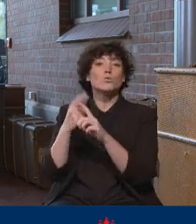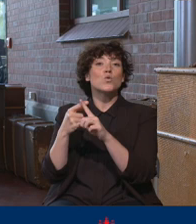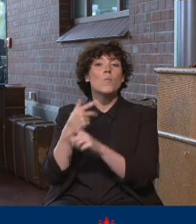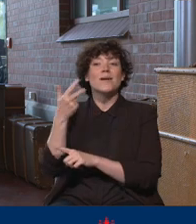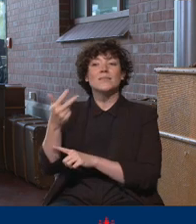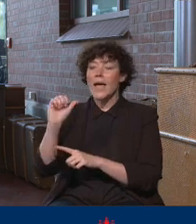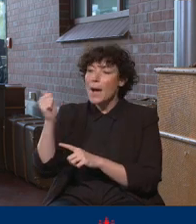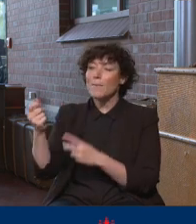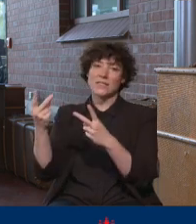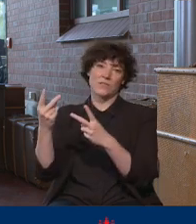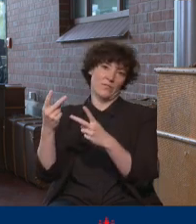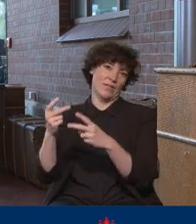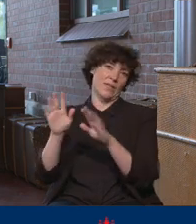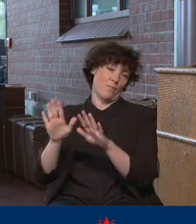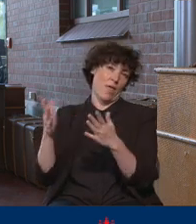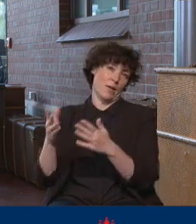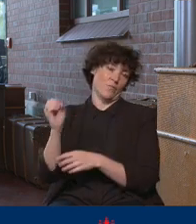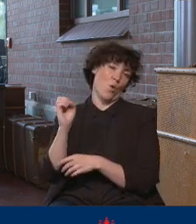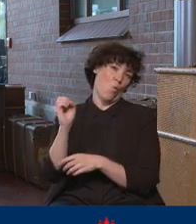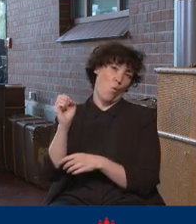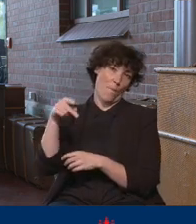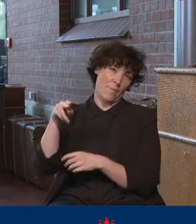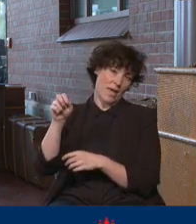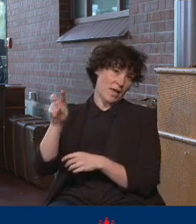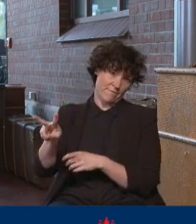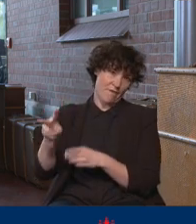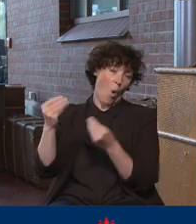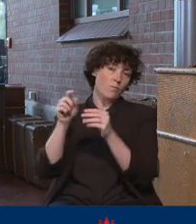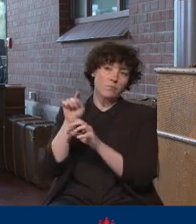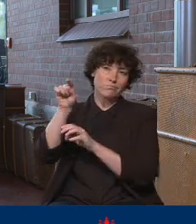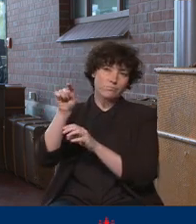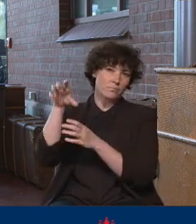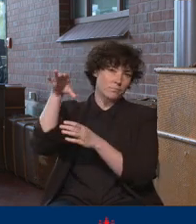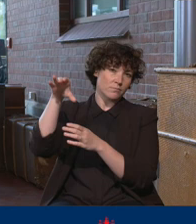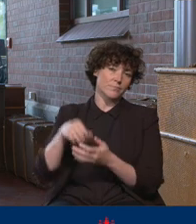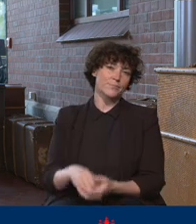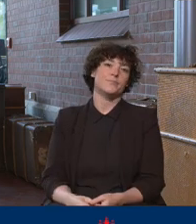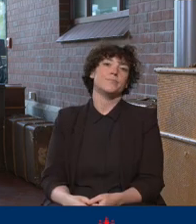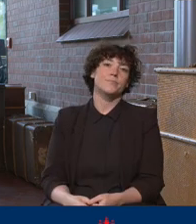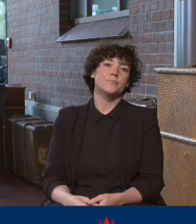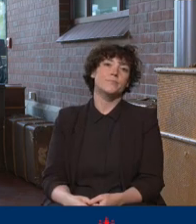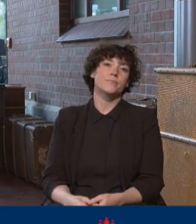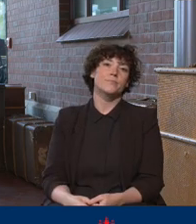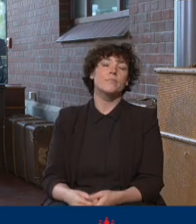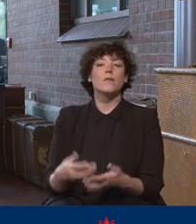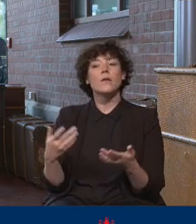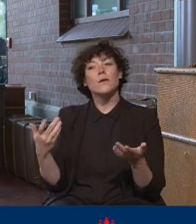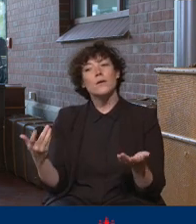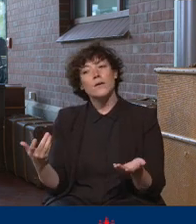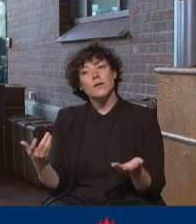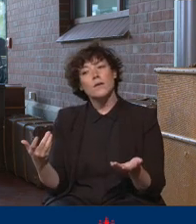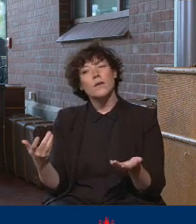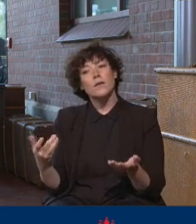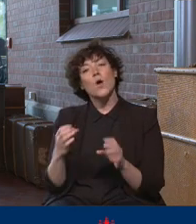wichtigste pnv mittel im stadtteil ist der stadtplatz am